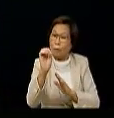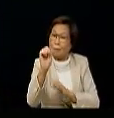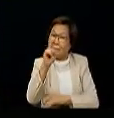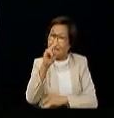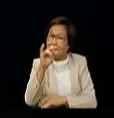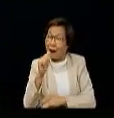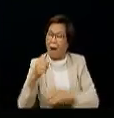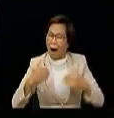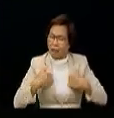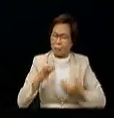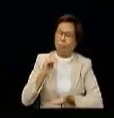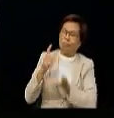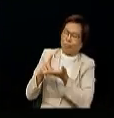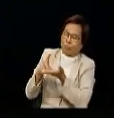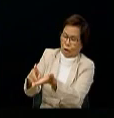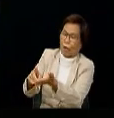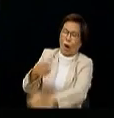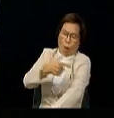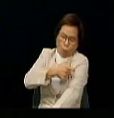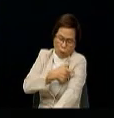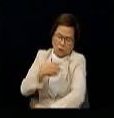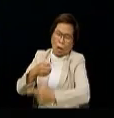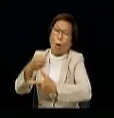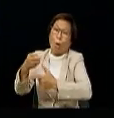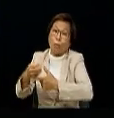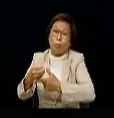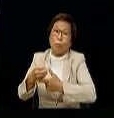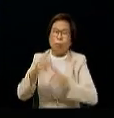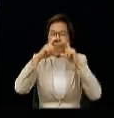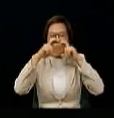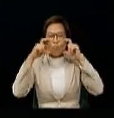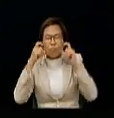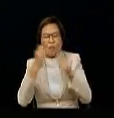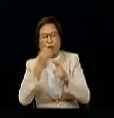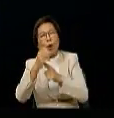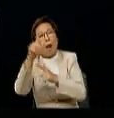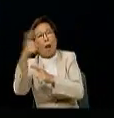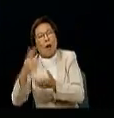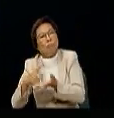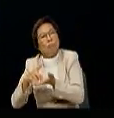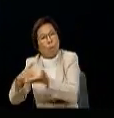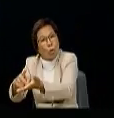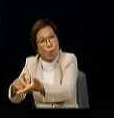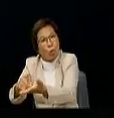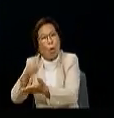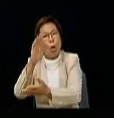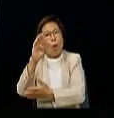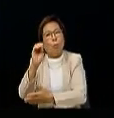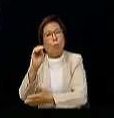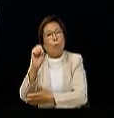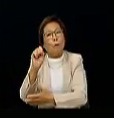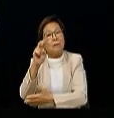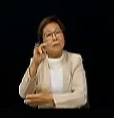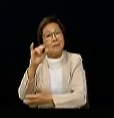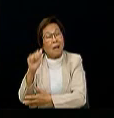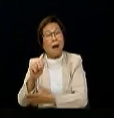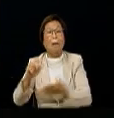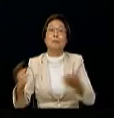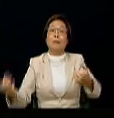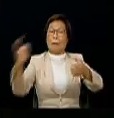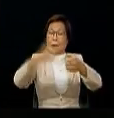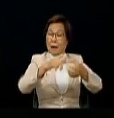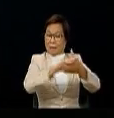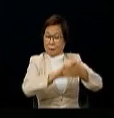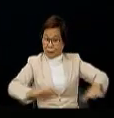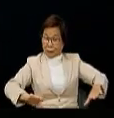ada yang kita bekal Kan mesin ada yang bekal Kan pelit omukae dan sebagainya tetapi diplomasi kesehatan